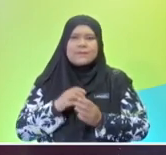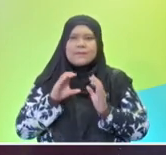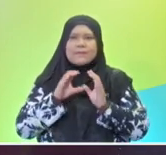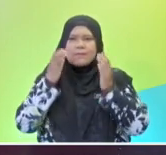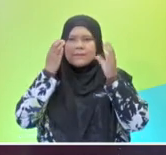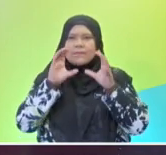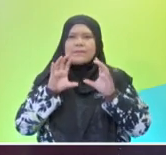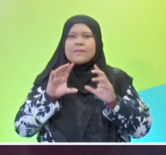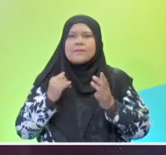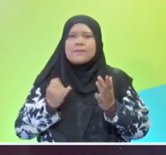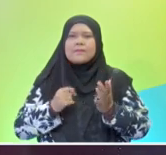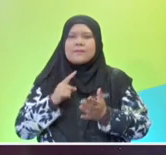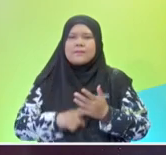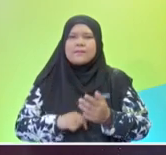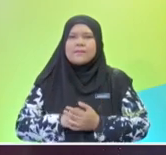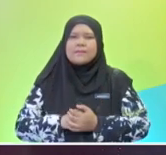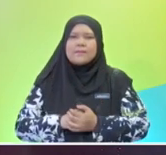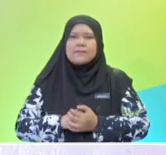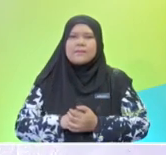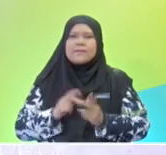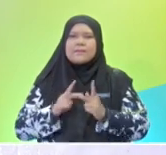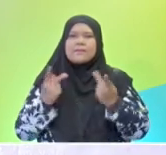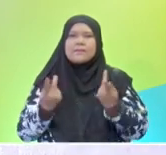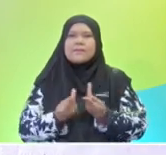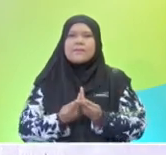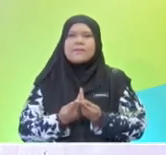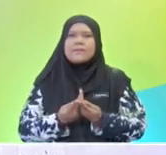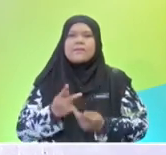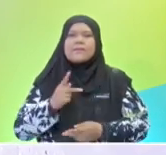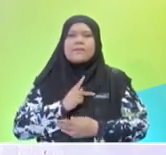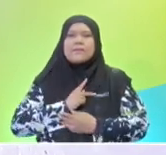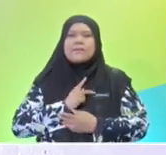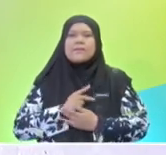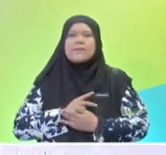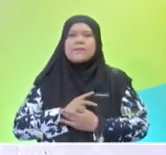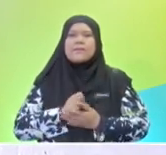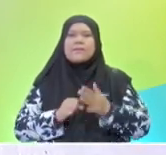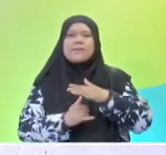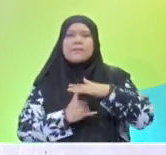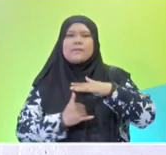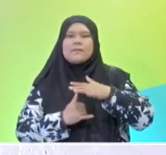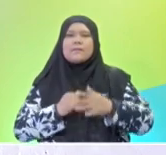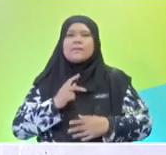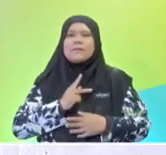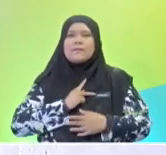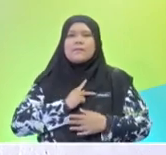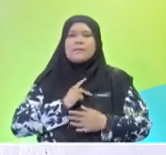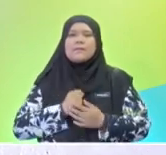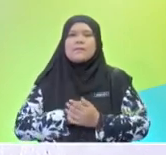cikgu? Ya, saya tulis keluargaku. Okey, cikgu lukis keluargaku, syurgaku. Keluargaku,